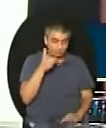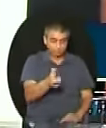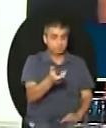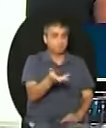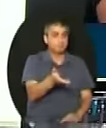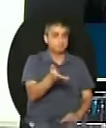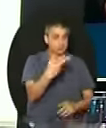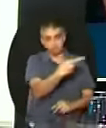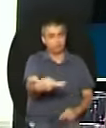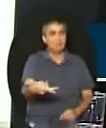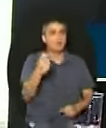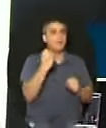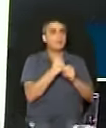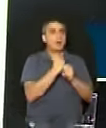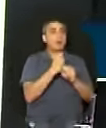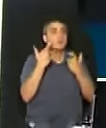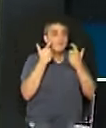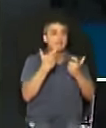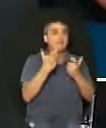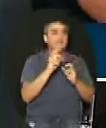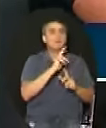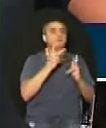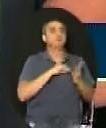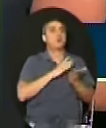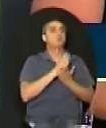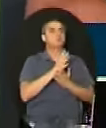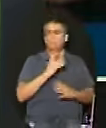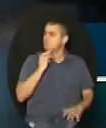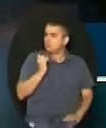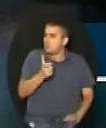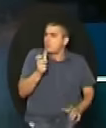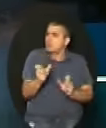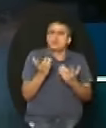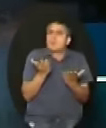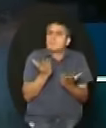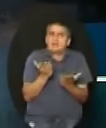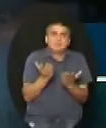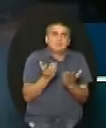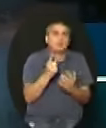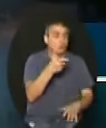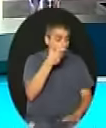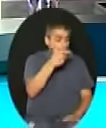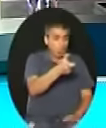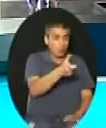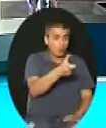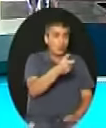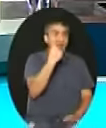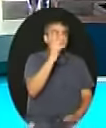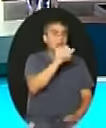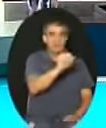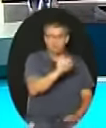נוטרלו, פעלו אותם מאבטחים באופן המוסרי הנכון. מה זה נוטרלו? אני לא מבין את המשפט הזה. נורו, פצעו אחד מהם. שוב